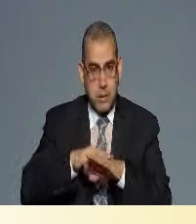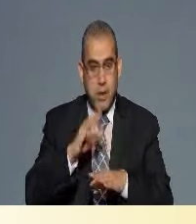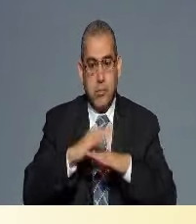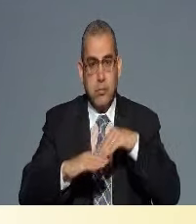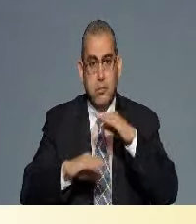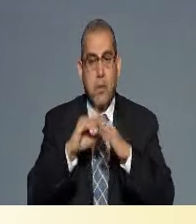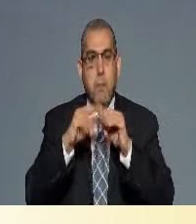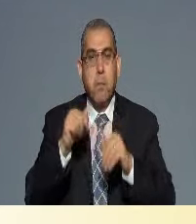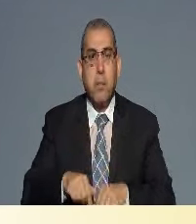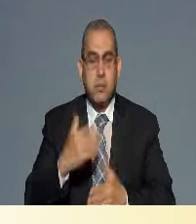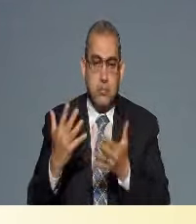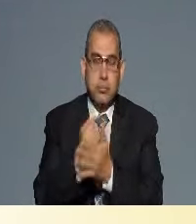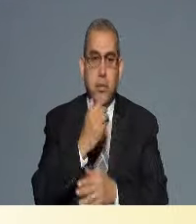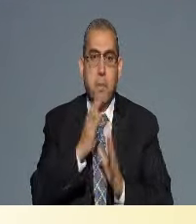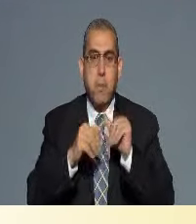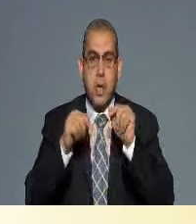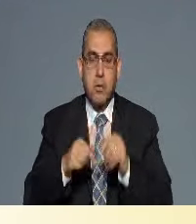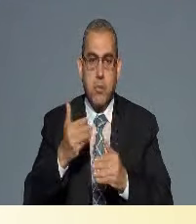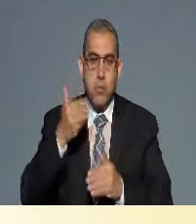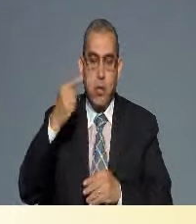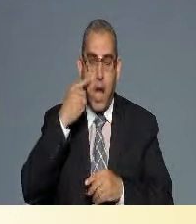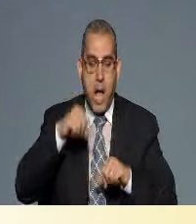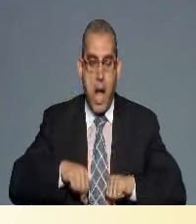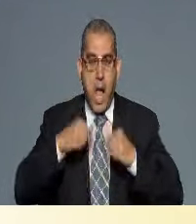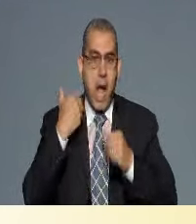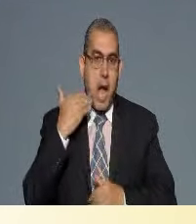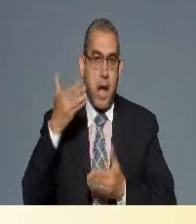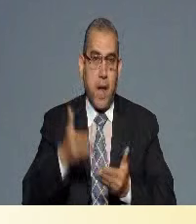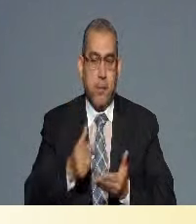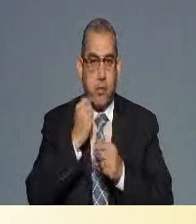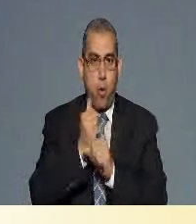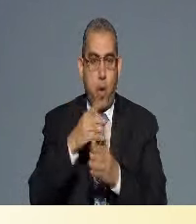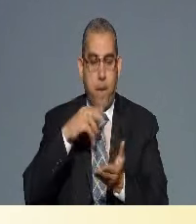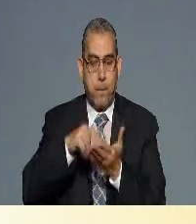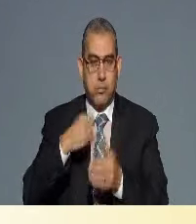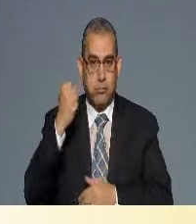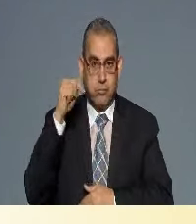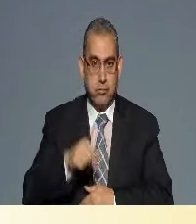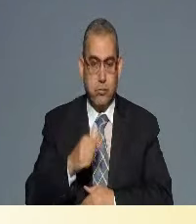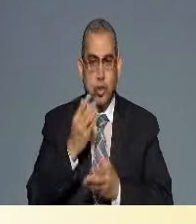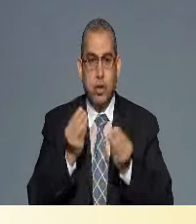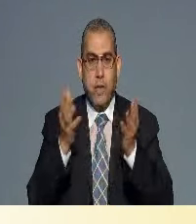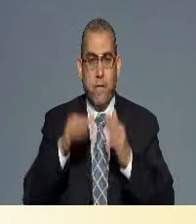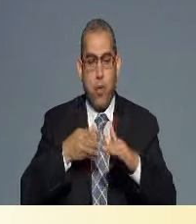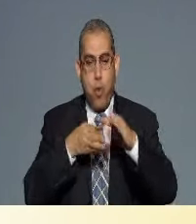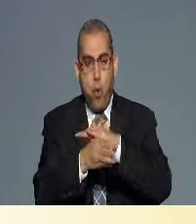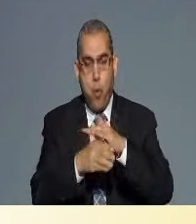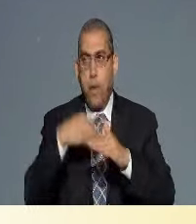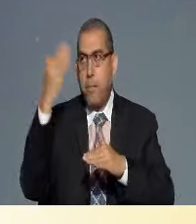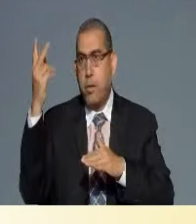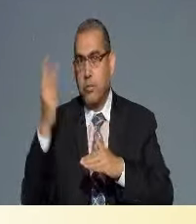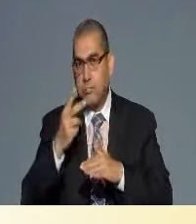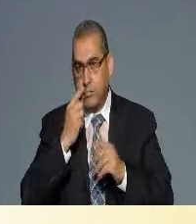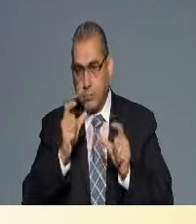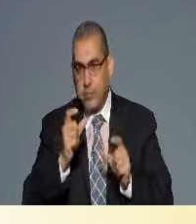لتحقق للأمة المصرية آمال الحياة الكريمة واستقلال القرار، كان هناك الكثيرون في الداخل والخارج يرتلون